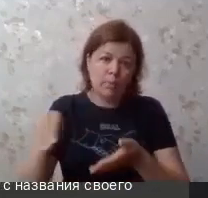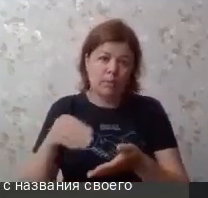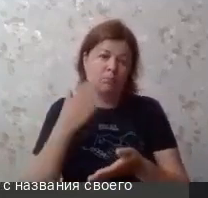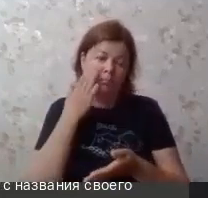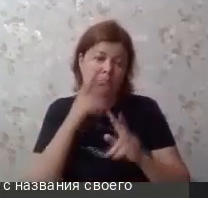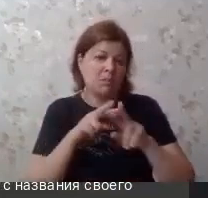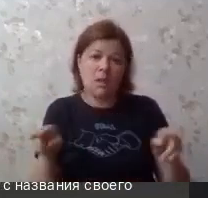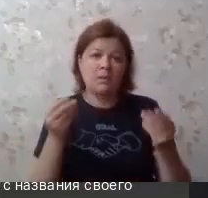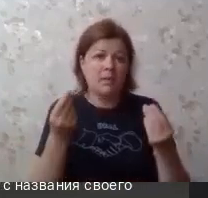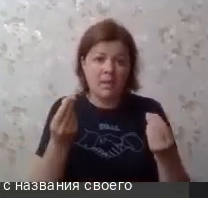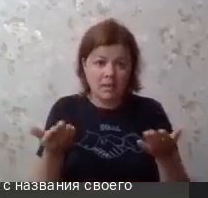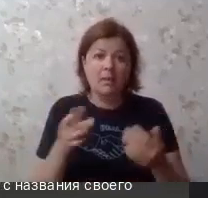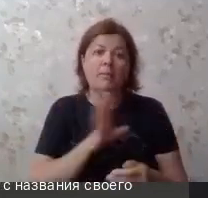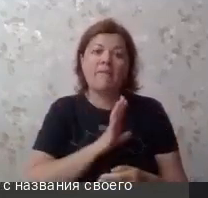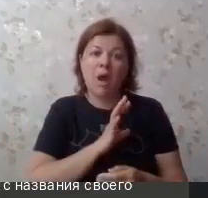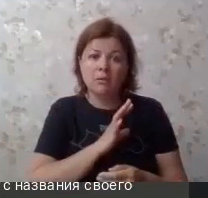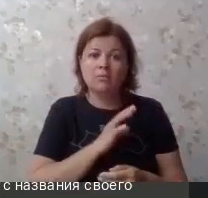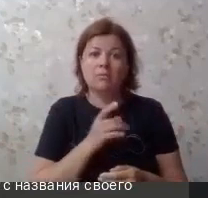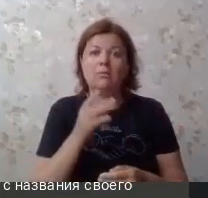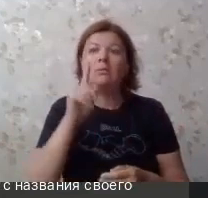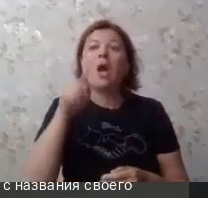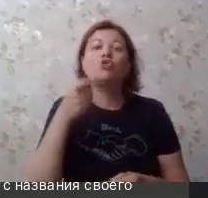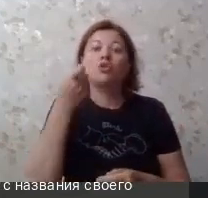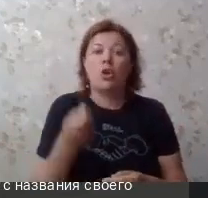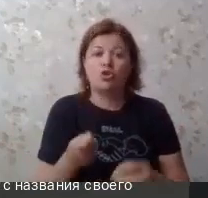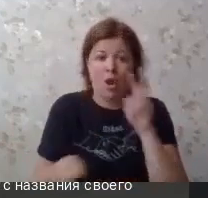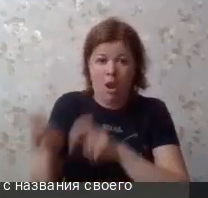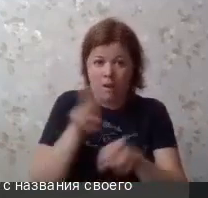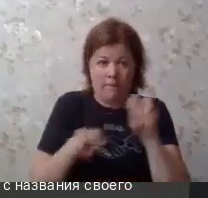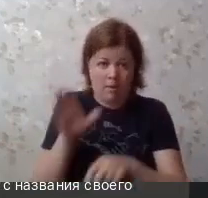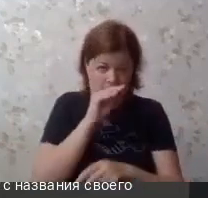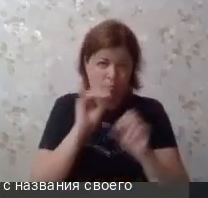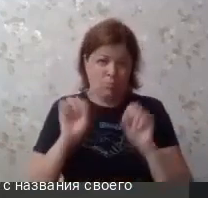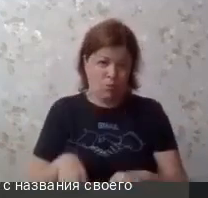или даже, бывает там, допустим, что даже дешевле, да.